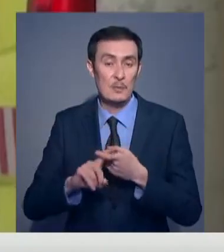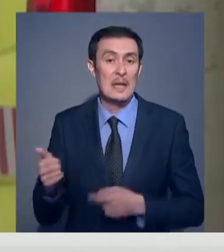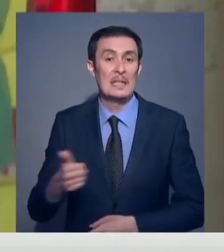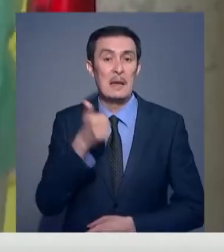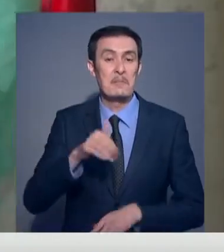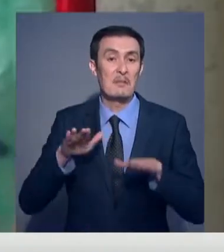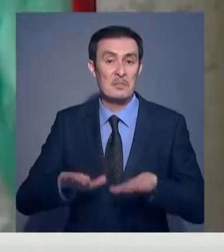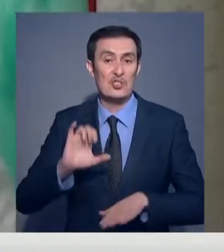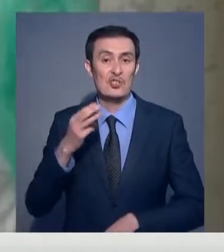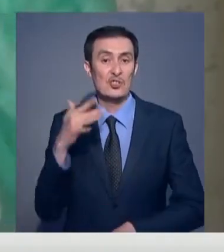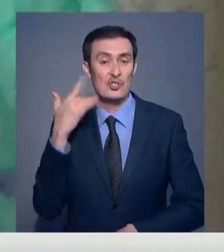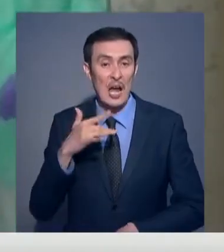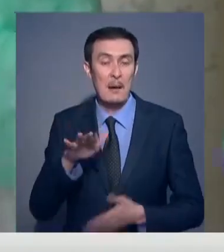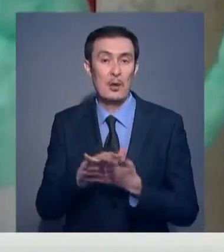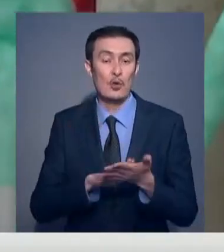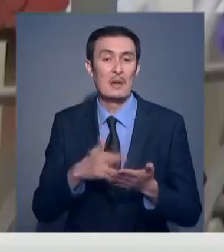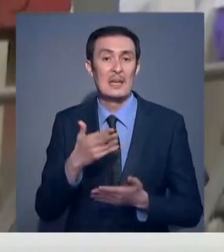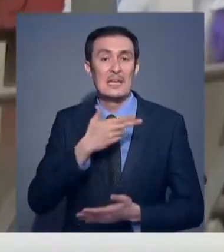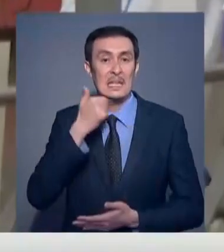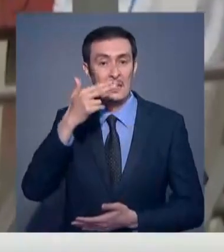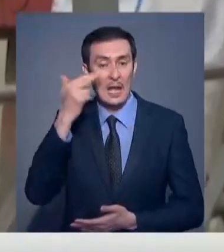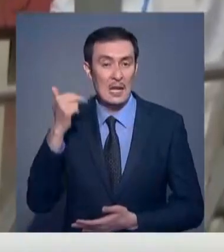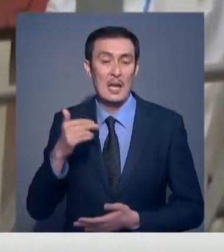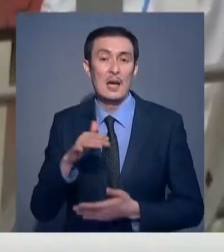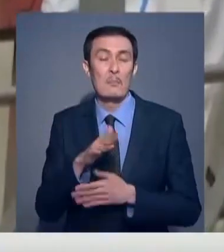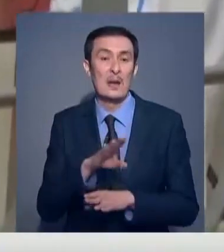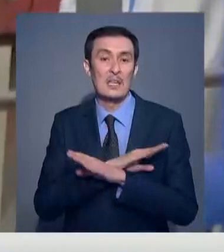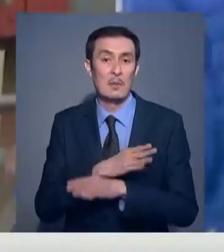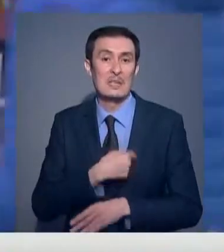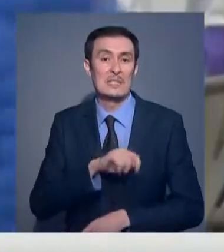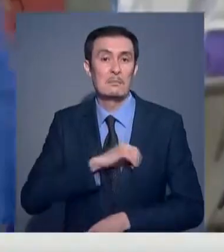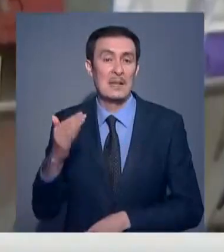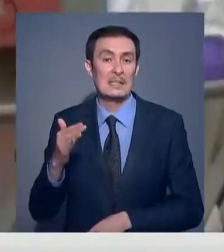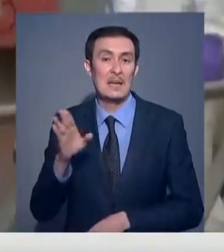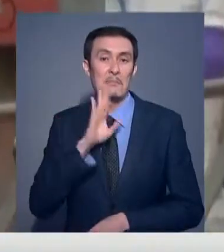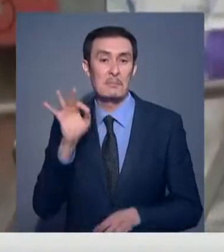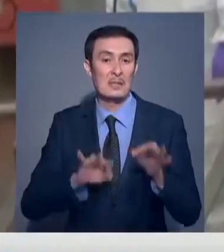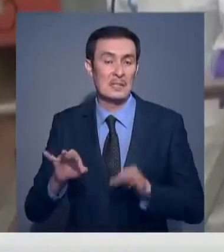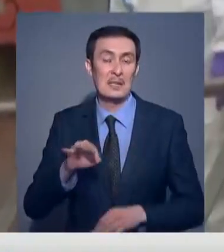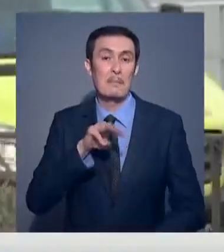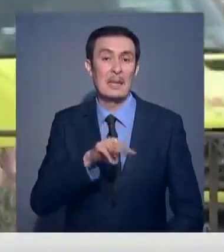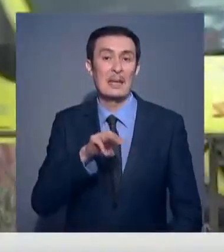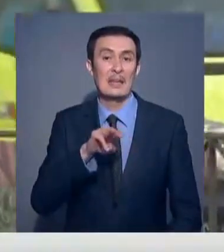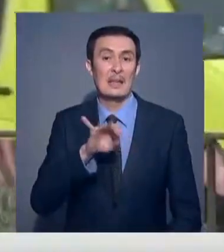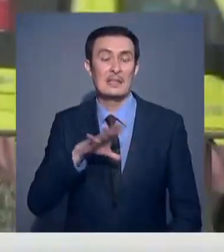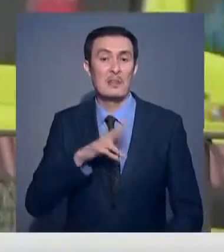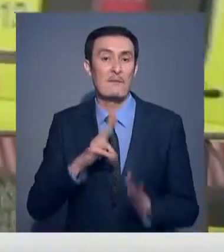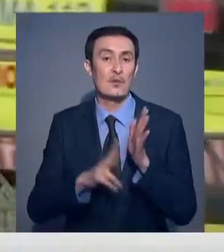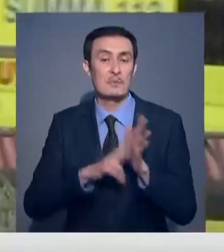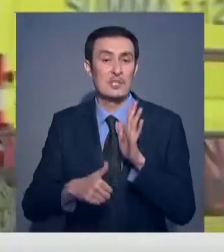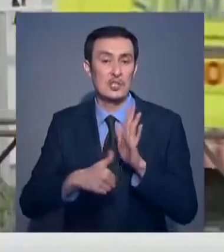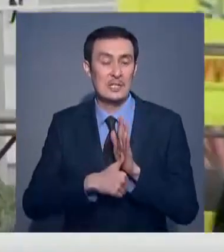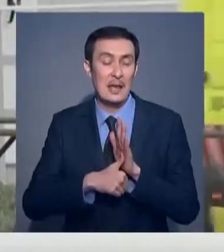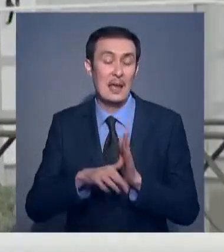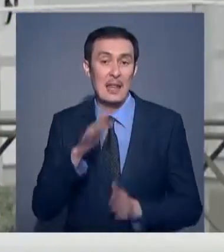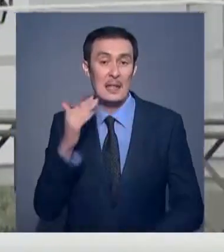На первом месте США, далее Италия. Ранее от коронавируса погибла испанская принцесса Мария Тереза. Ей было